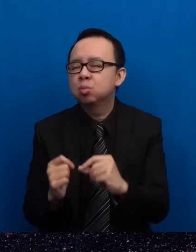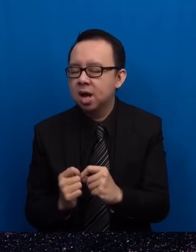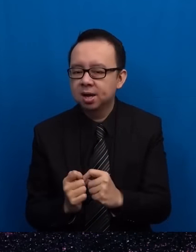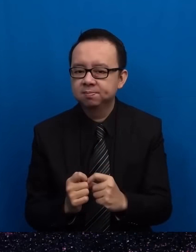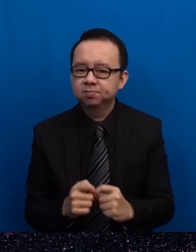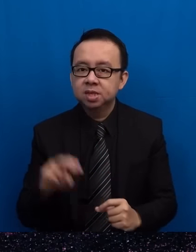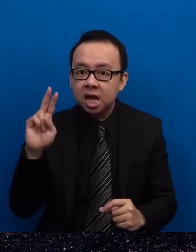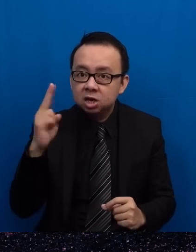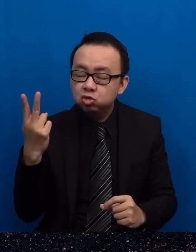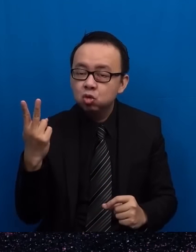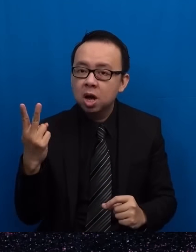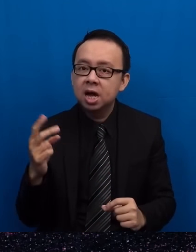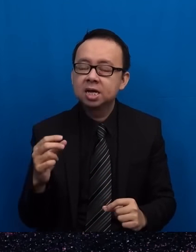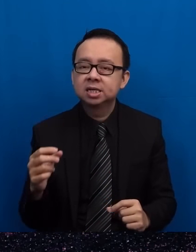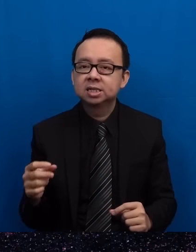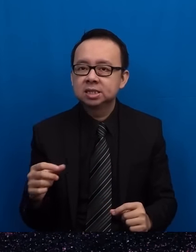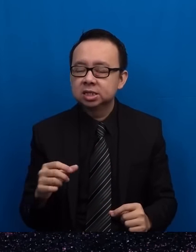orang yang mencari mendapat.